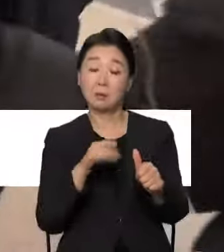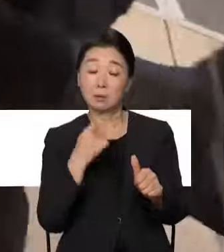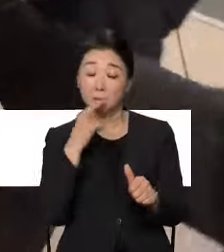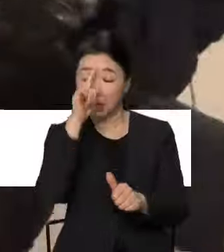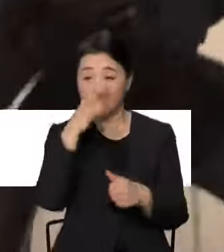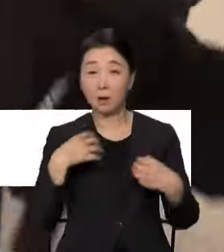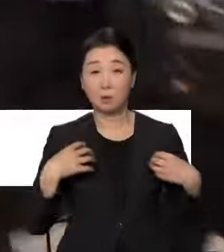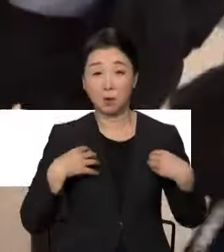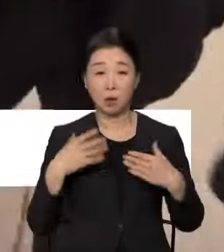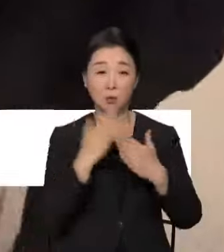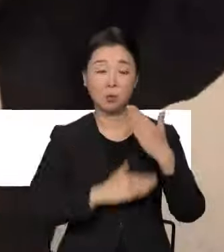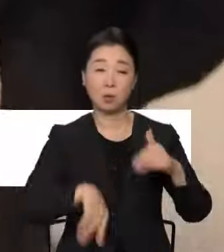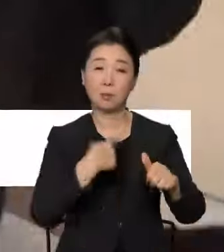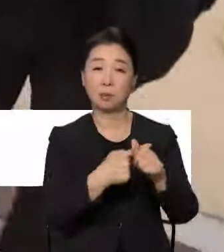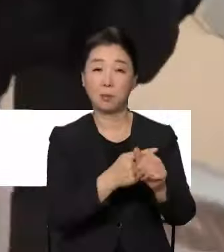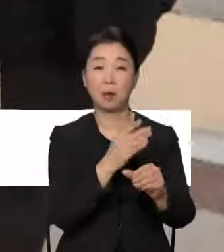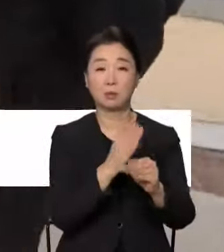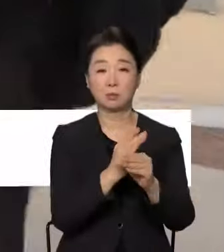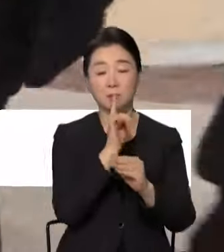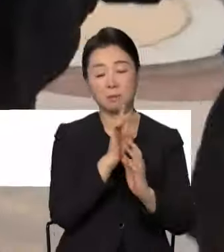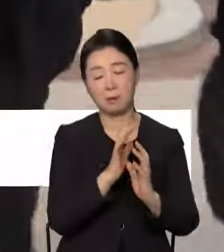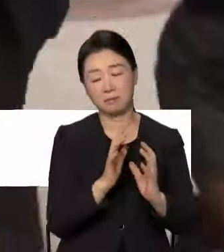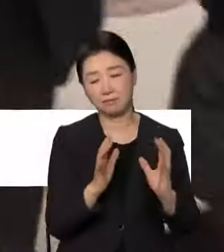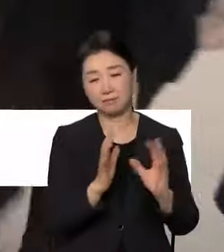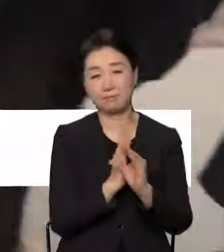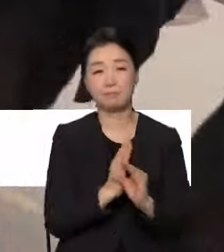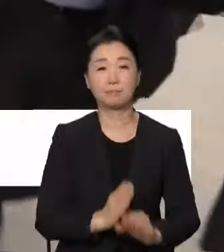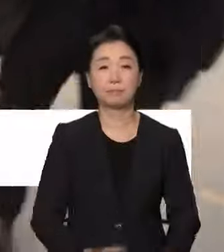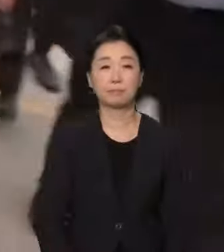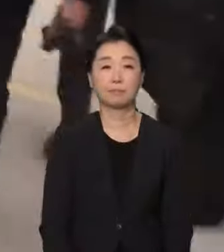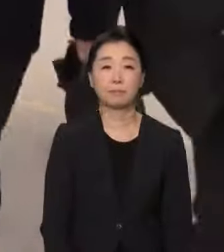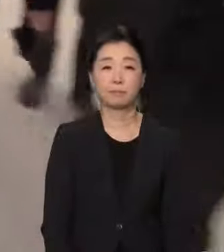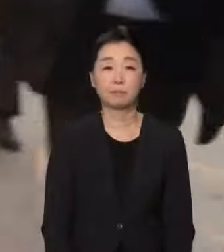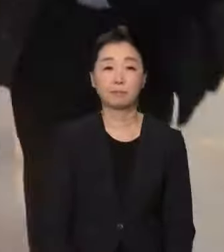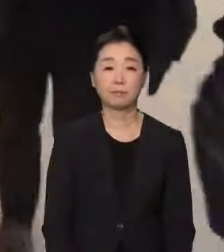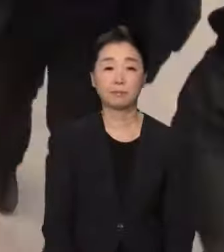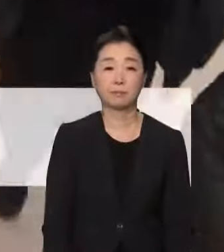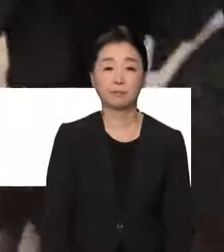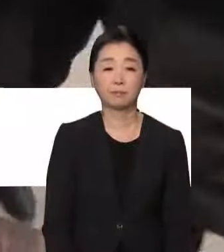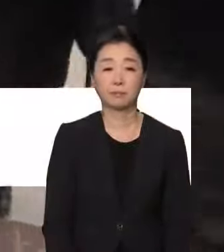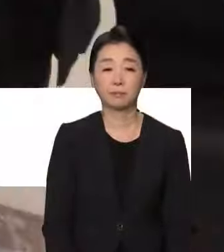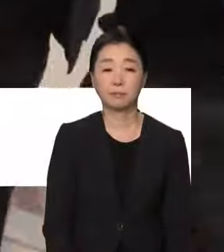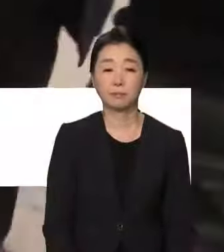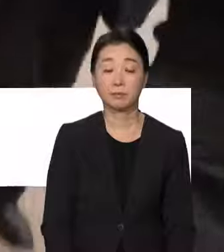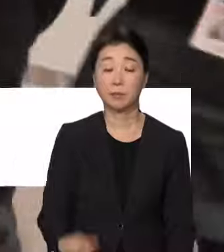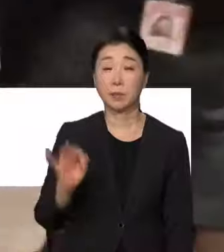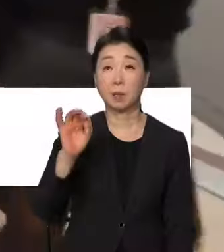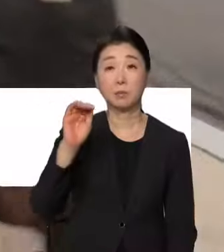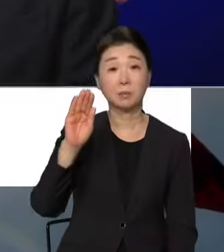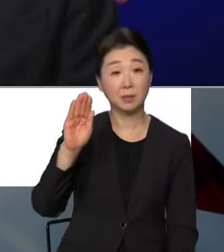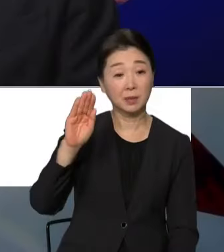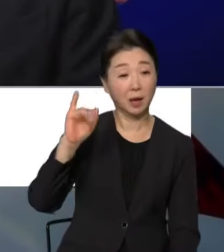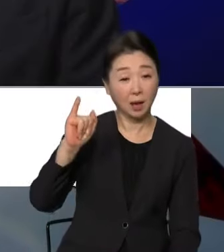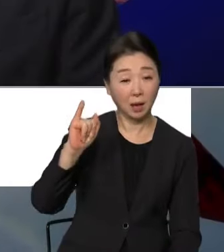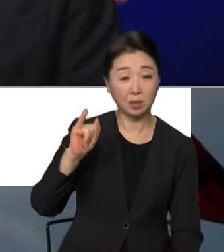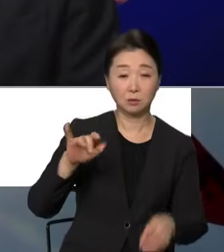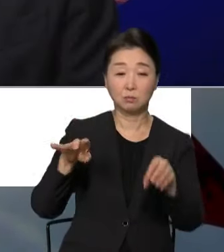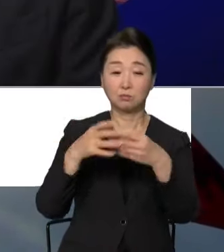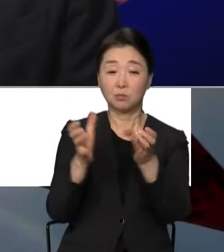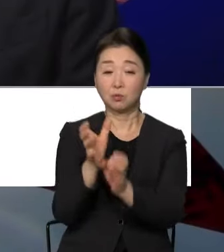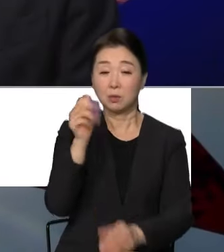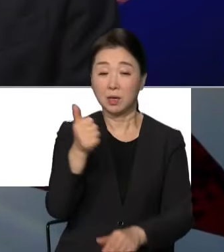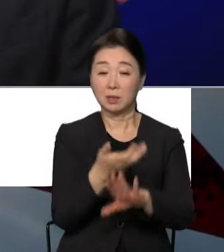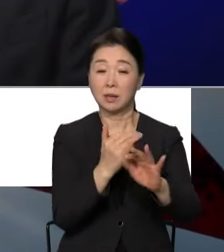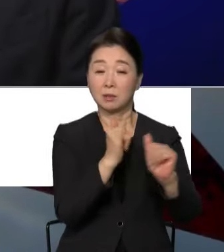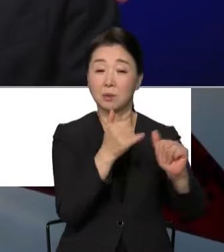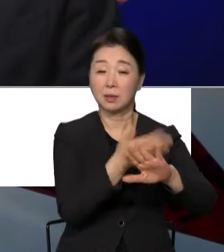백악관에서 공개 비판이 나오는 등 논쟁이 확대되는 양상입니다. And what makes the FBI director different from most other nominees is